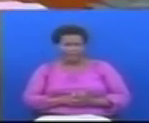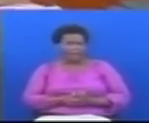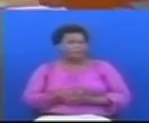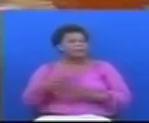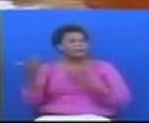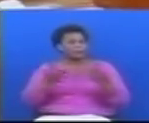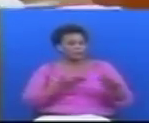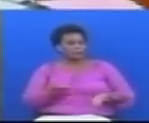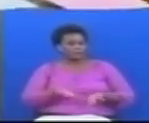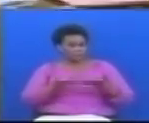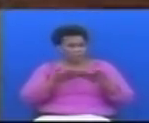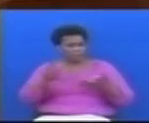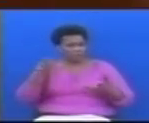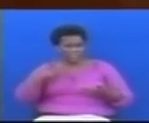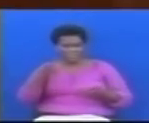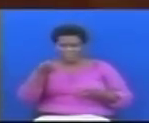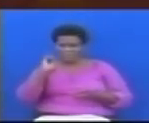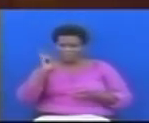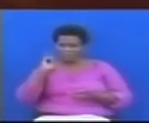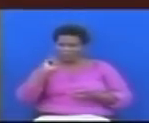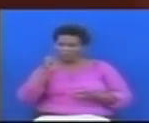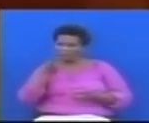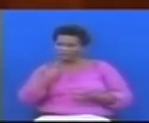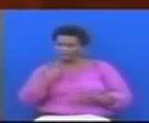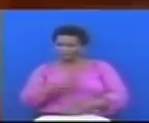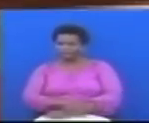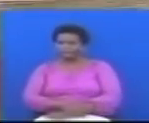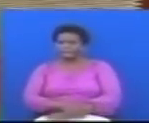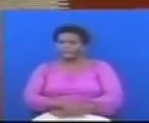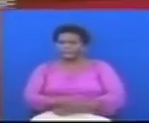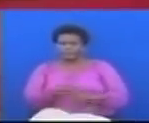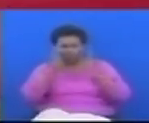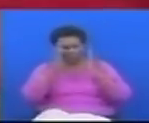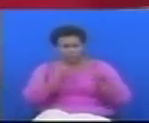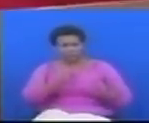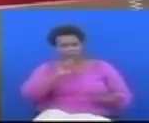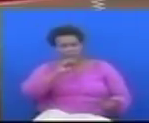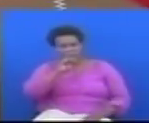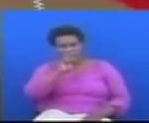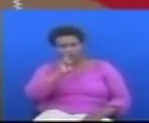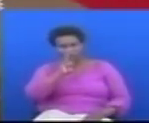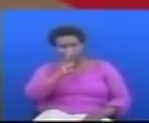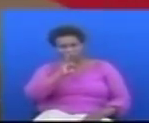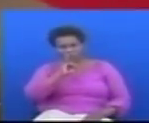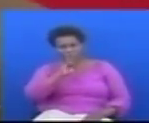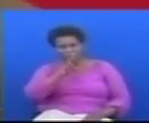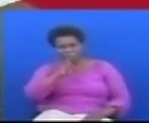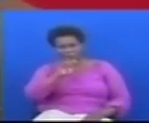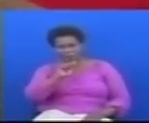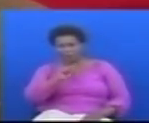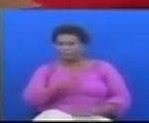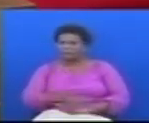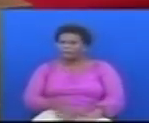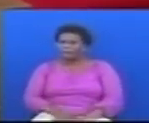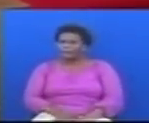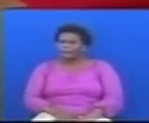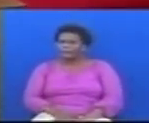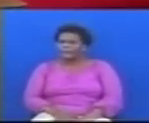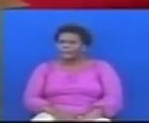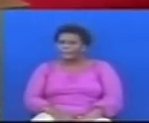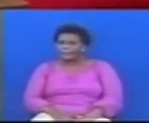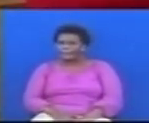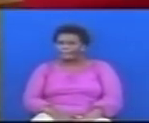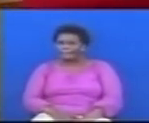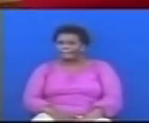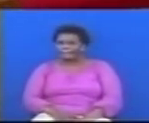katika vitongoji vinavyopitiwa na njia ya umeme wa REA? Mheshimiwa Naibu Waziri Subira Mgalu anajibu.